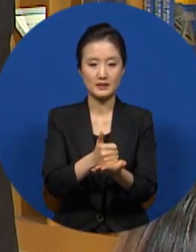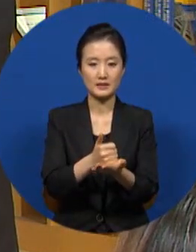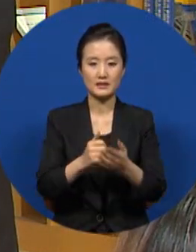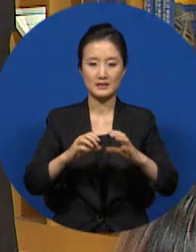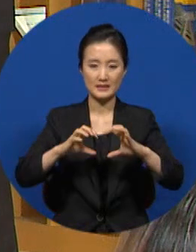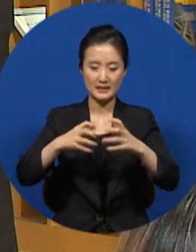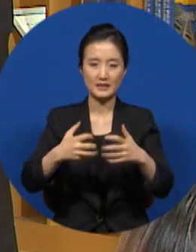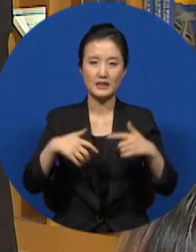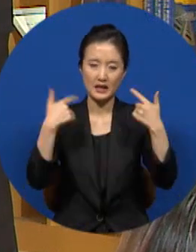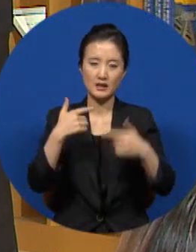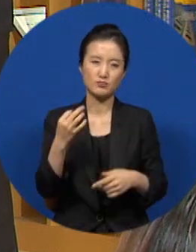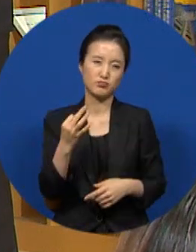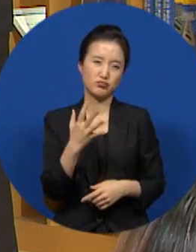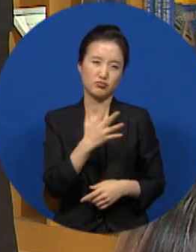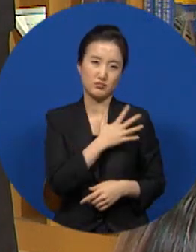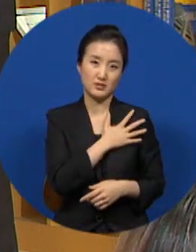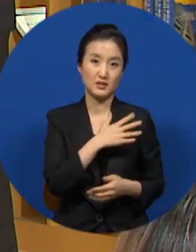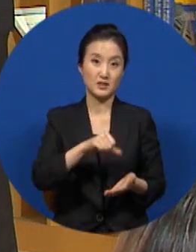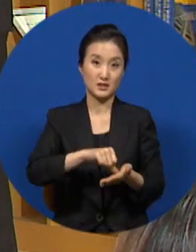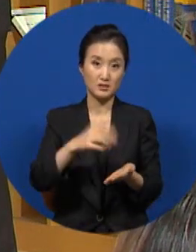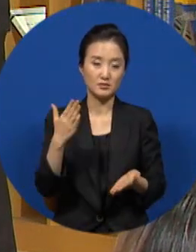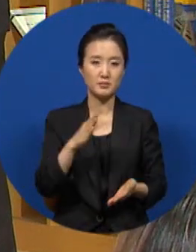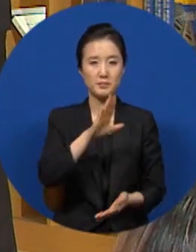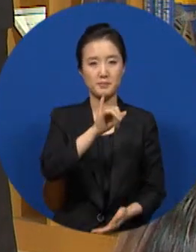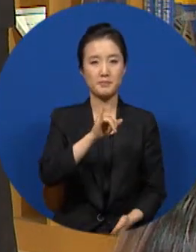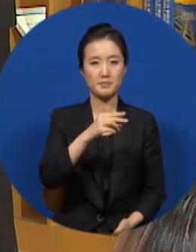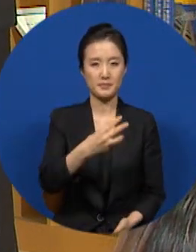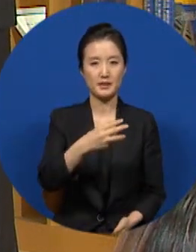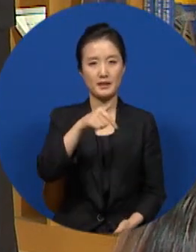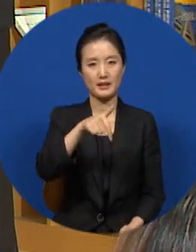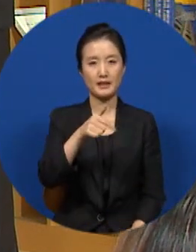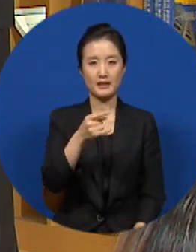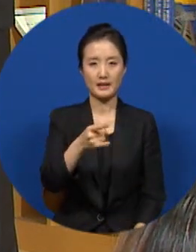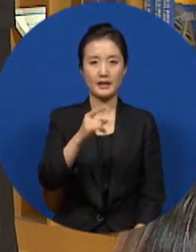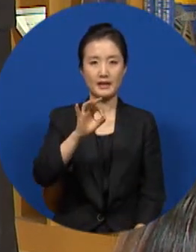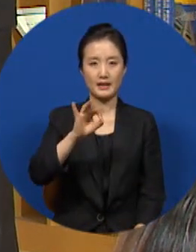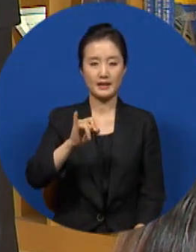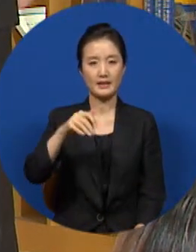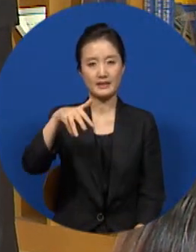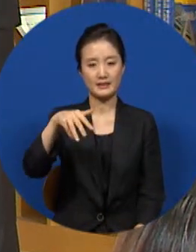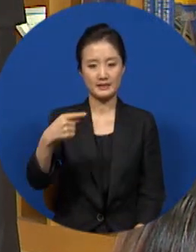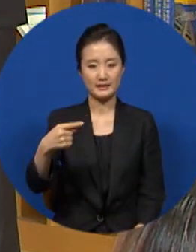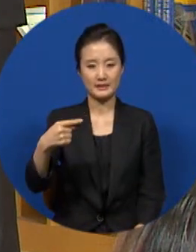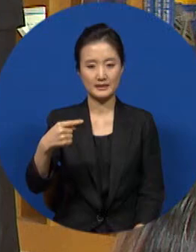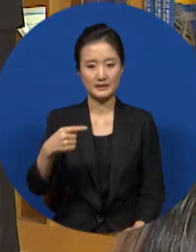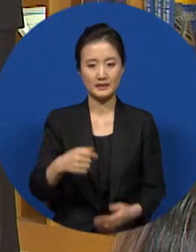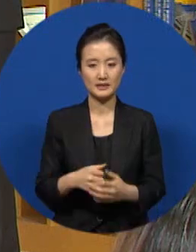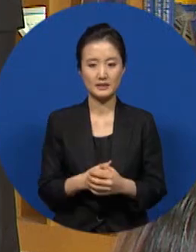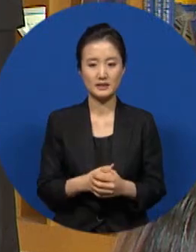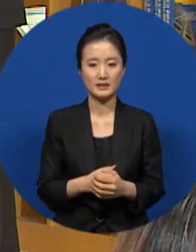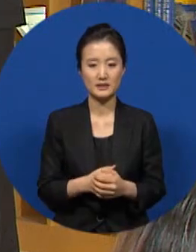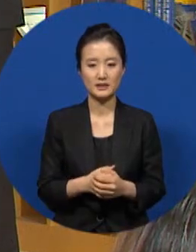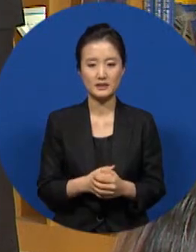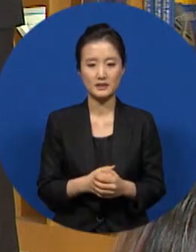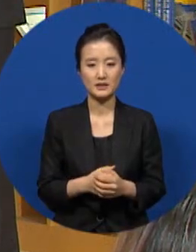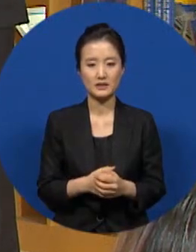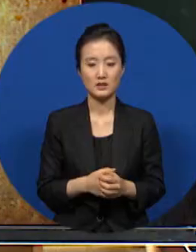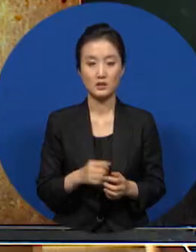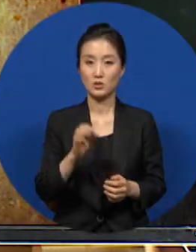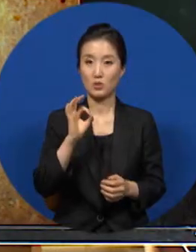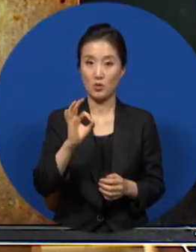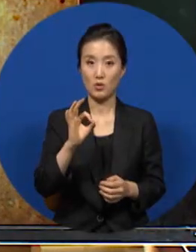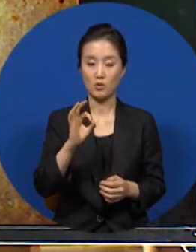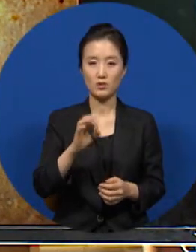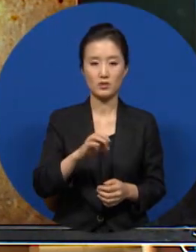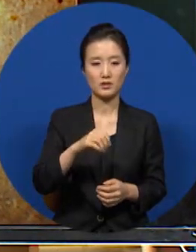세계에서 가장 부자라고 하지 않습니까? 그 빌 게이츠입니다. 그 빌이라는 게 영수증인 거죠. 돈이요 돈.